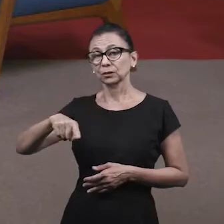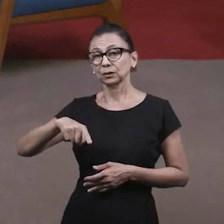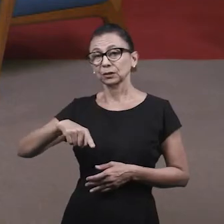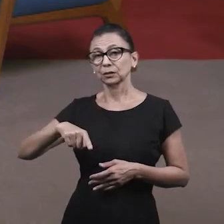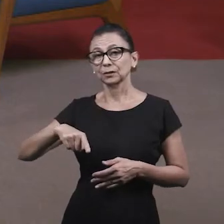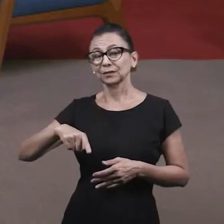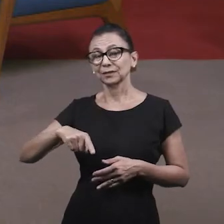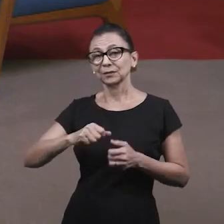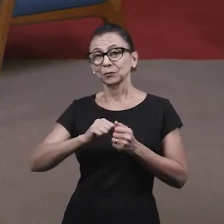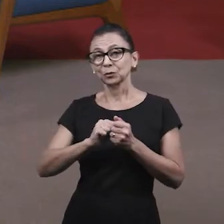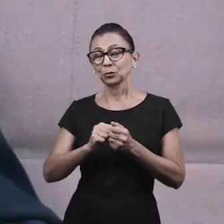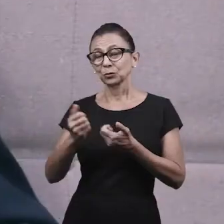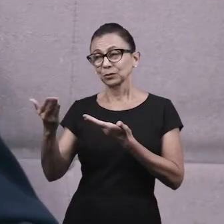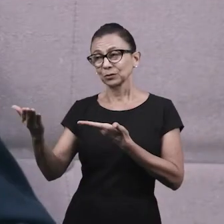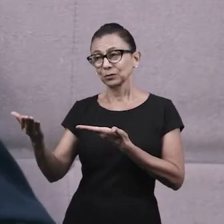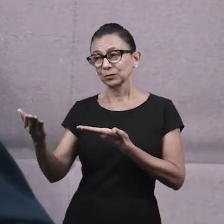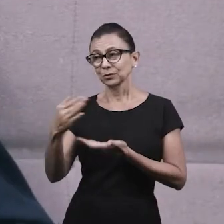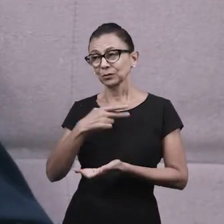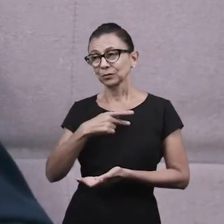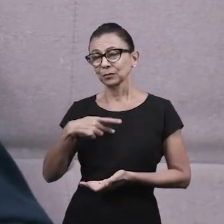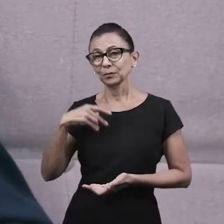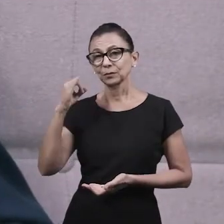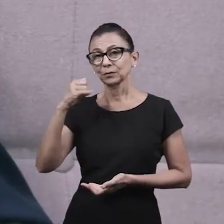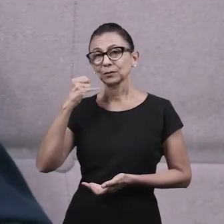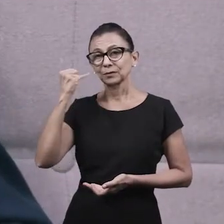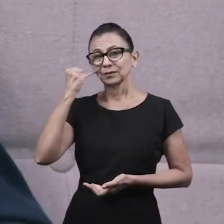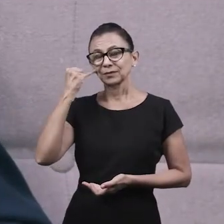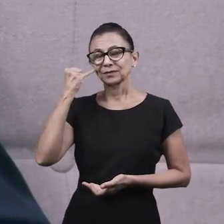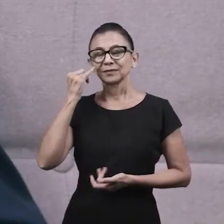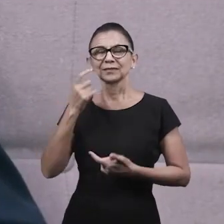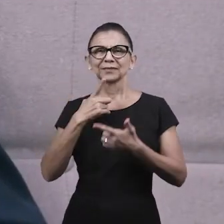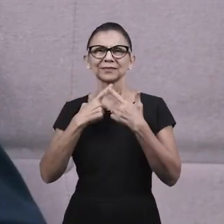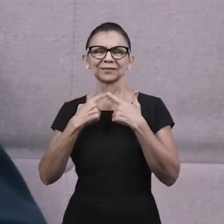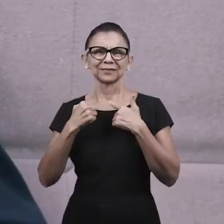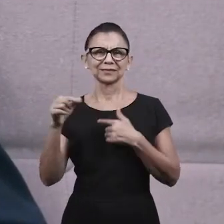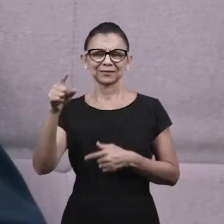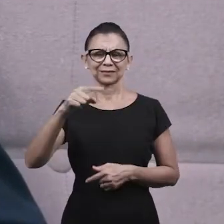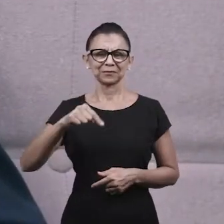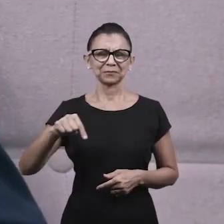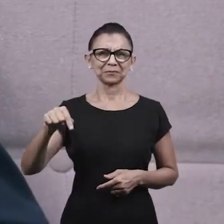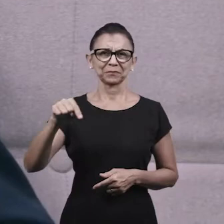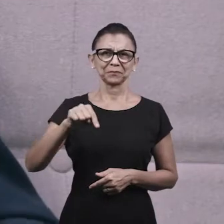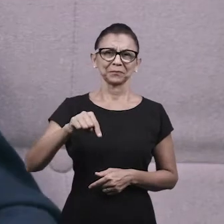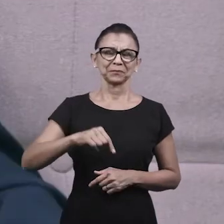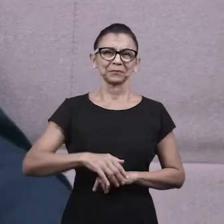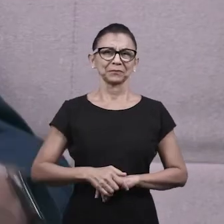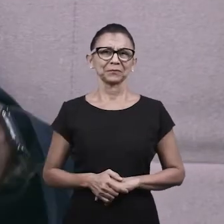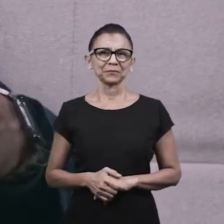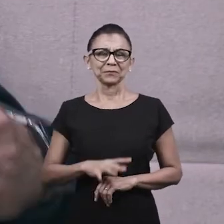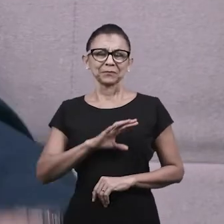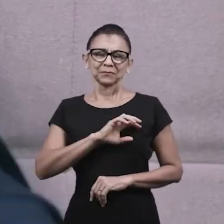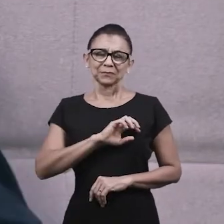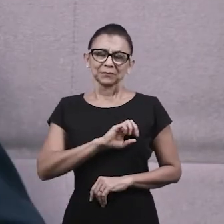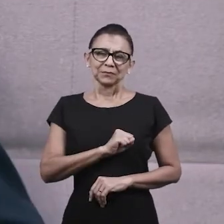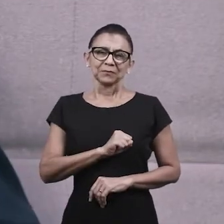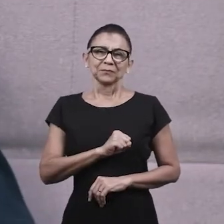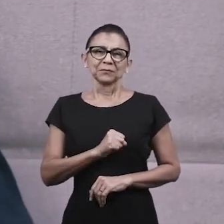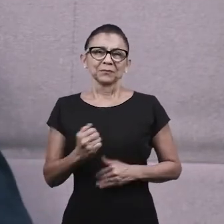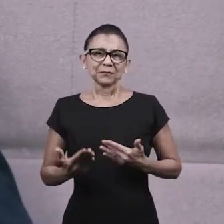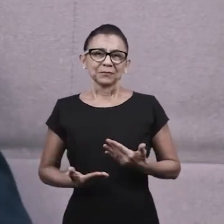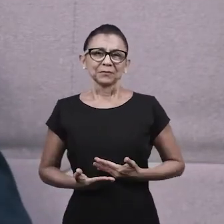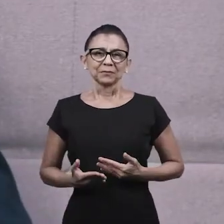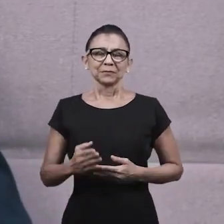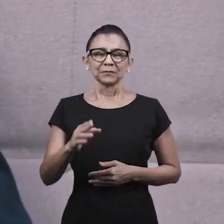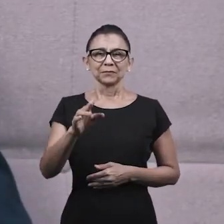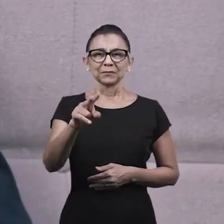tous, nos bien-aimés, ceux qui nous entendent, nous souhaitons à tous un heureux 2022 rempli de bénédictions